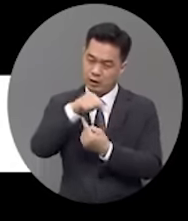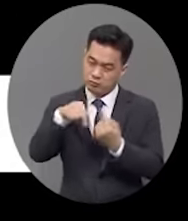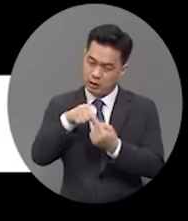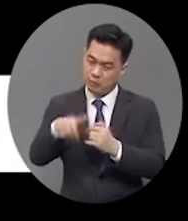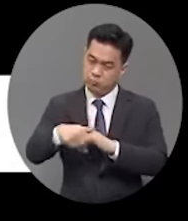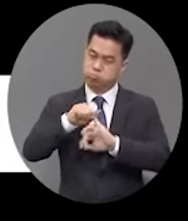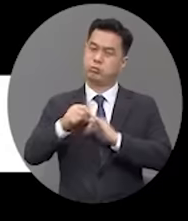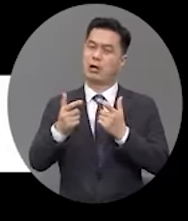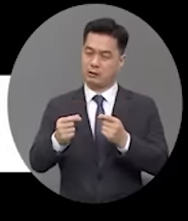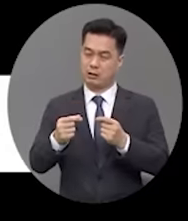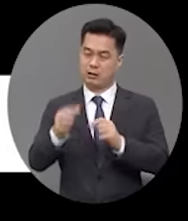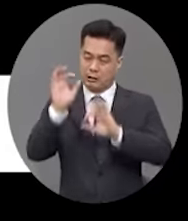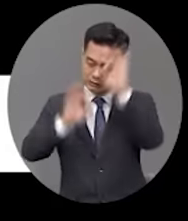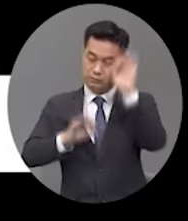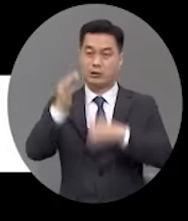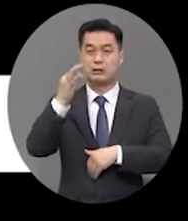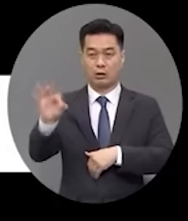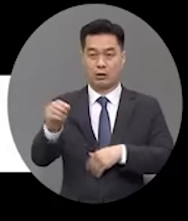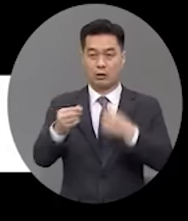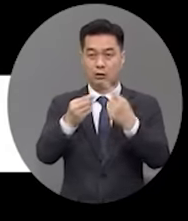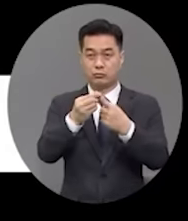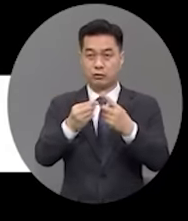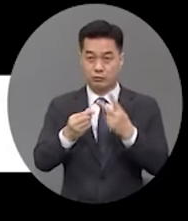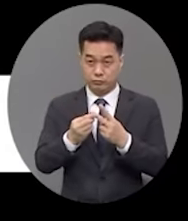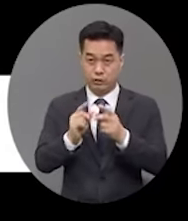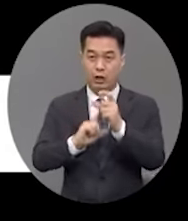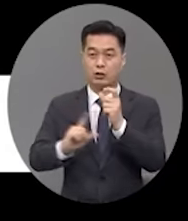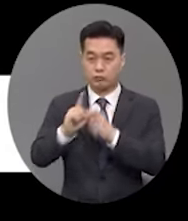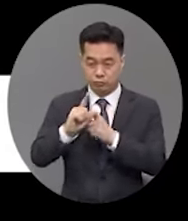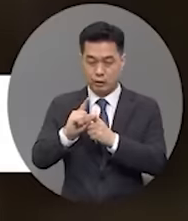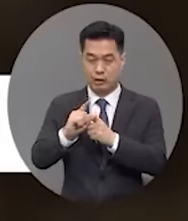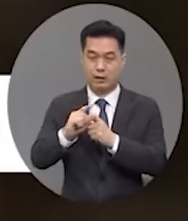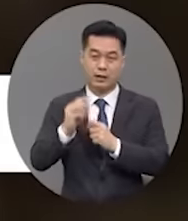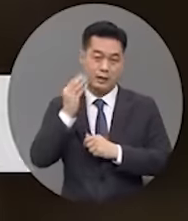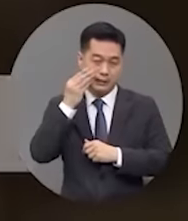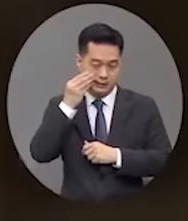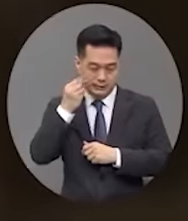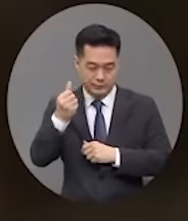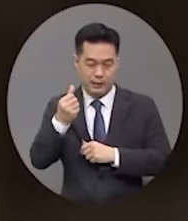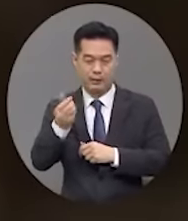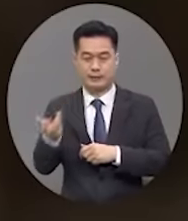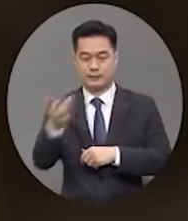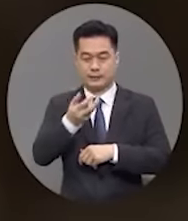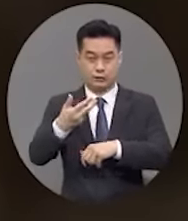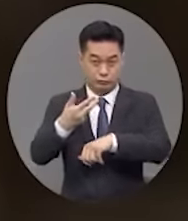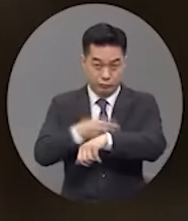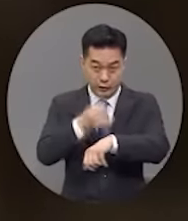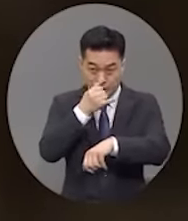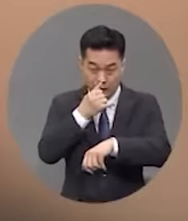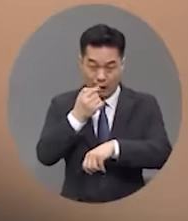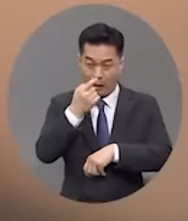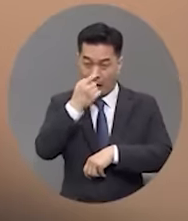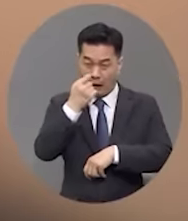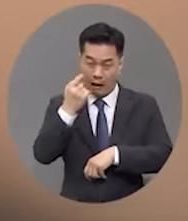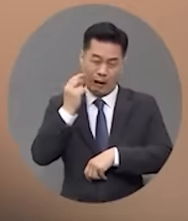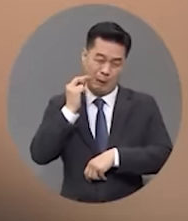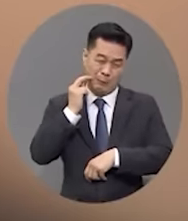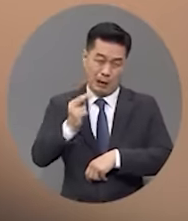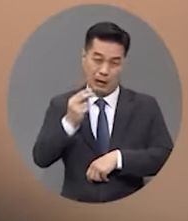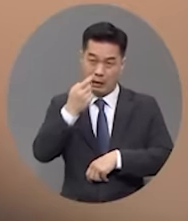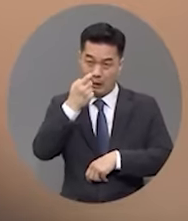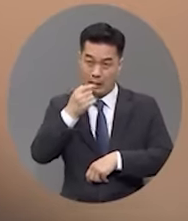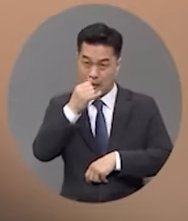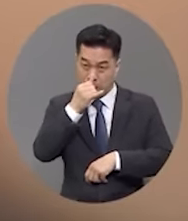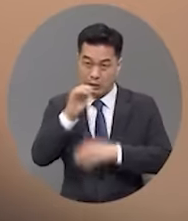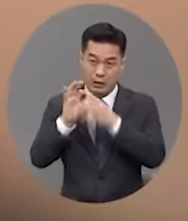같다며 과실을 인정하고 두 차례 추가 지방 이식 수술을 했습니다. 하지만 흉터는 여전히 선명하게 남아있고 지금도